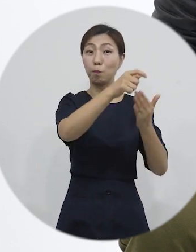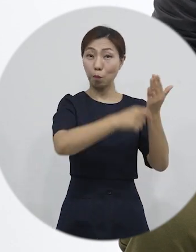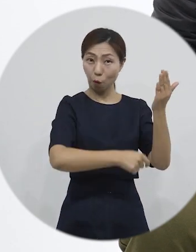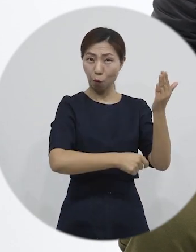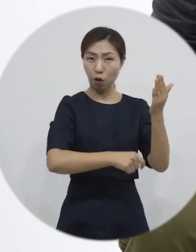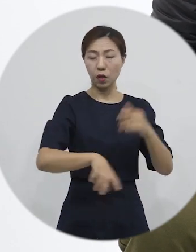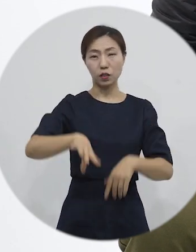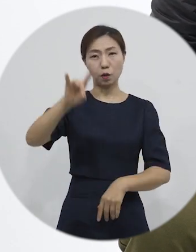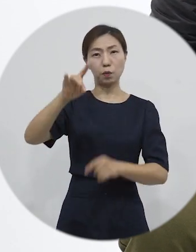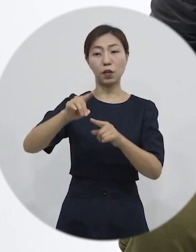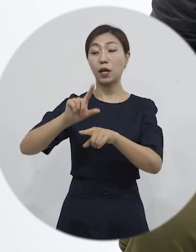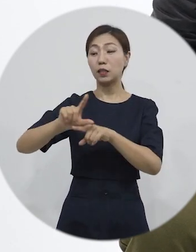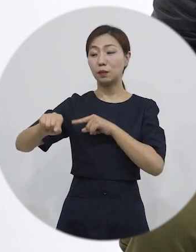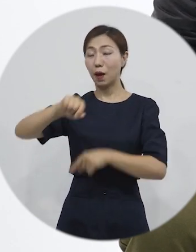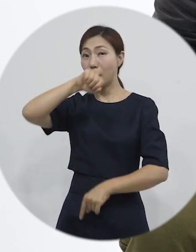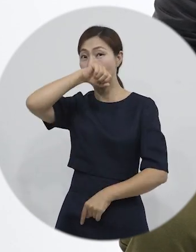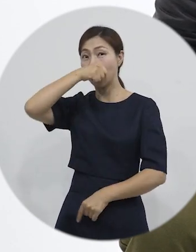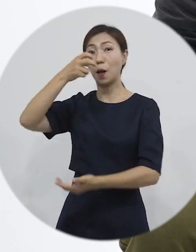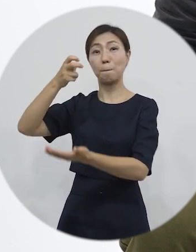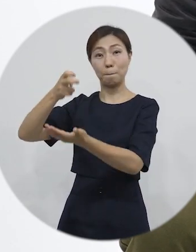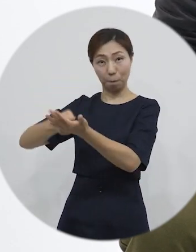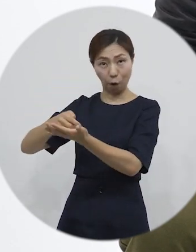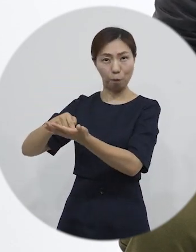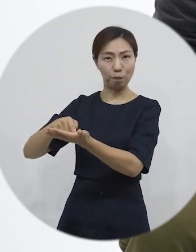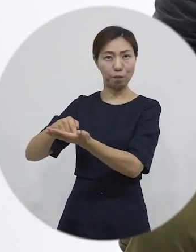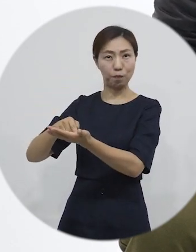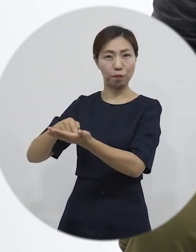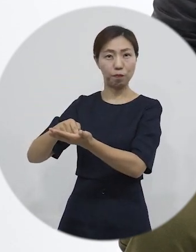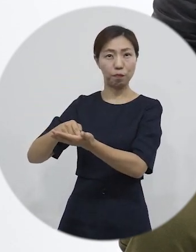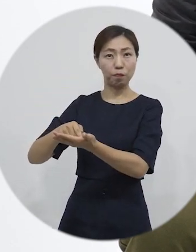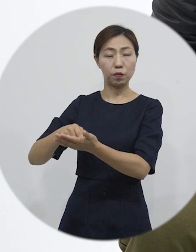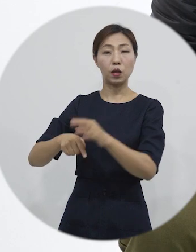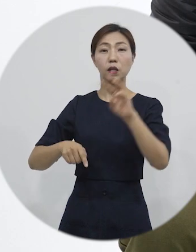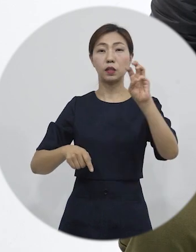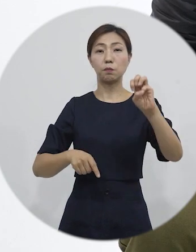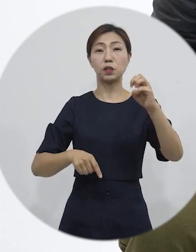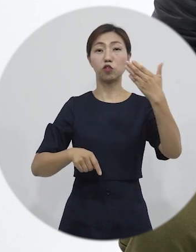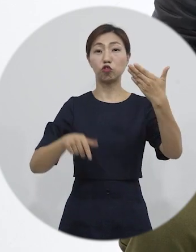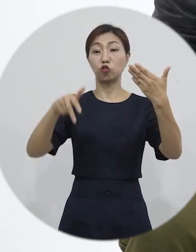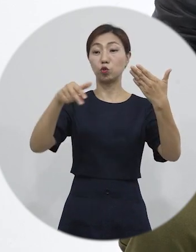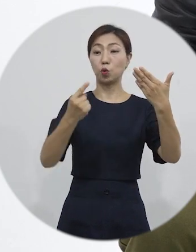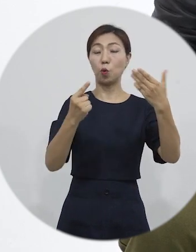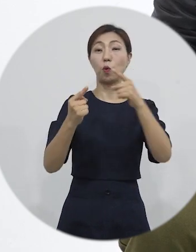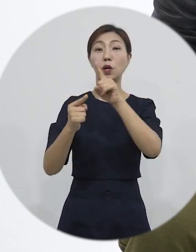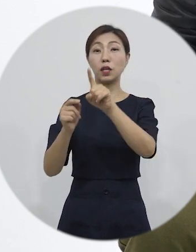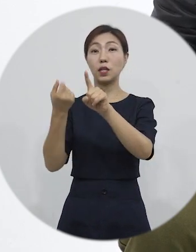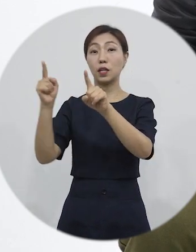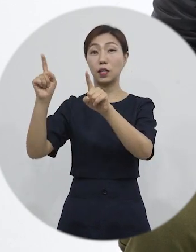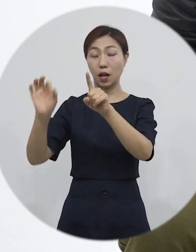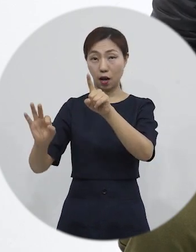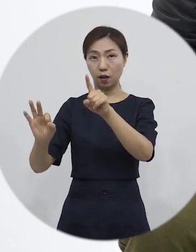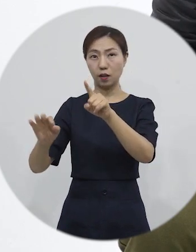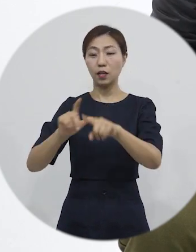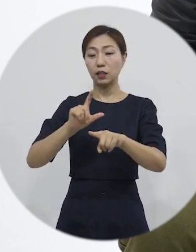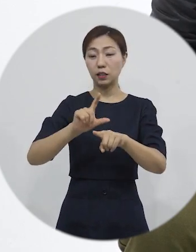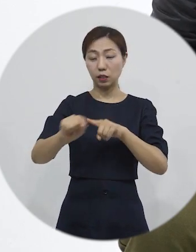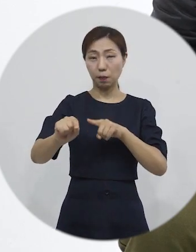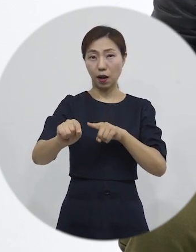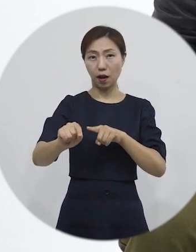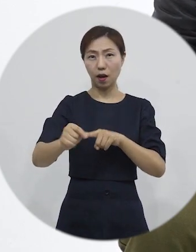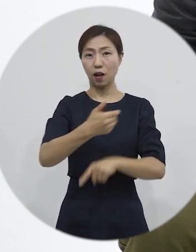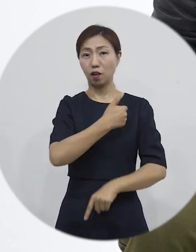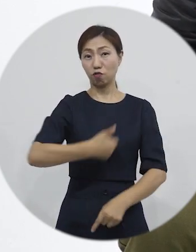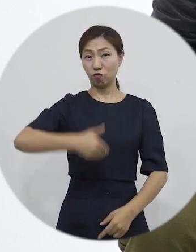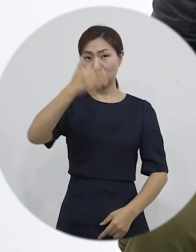규정은 지방재정법이라고 하는 곳에 규정이 되어 있고요. 거기 제39조 1항을 보면 지방자치단체의